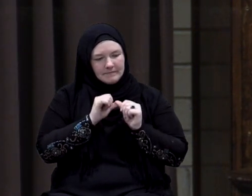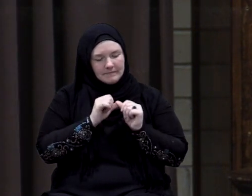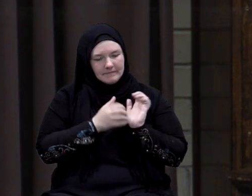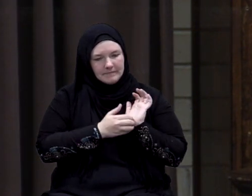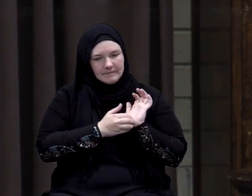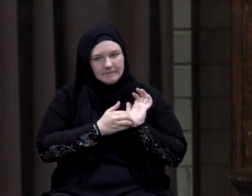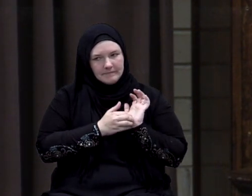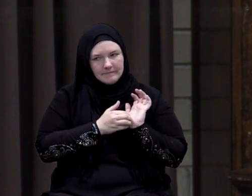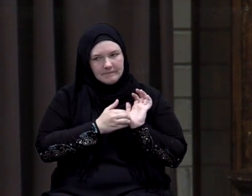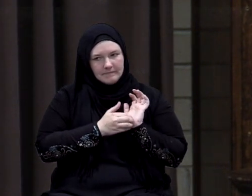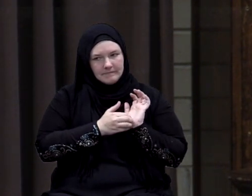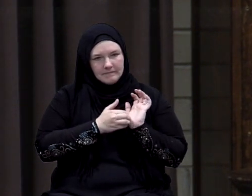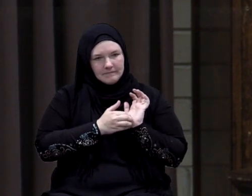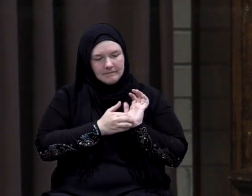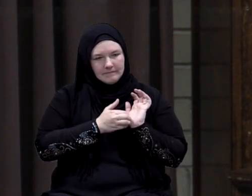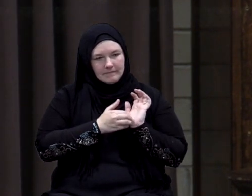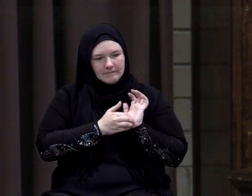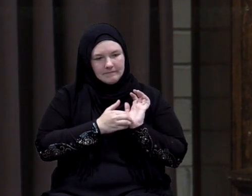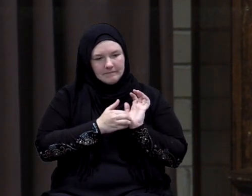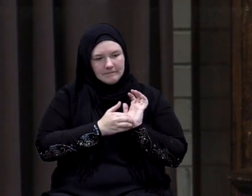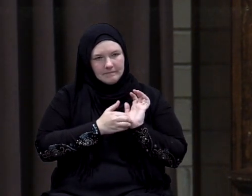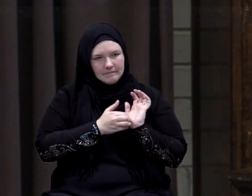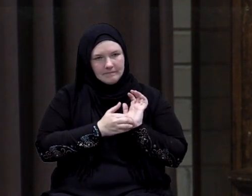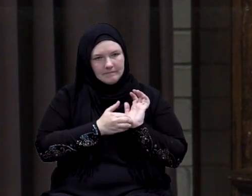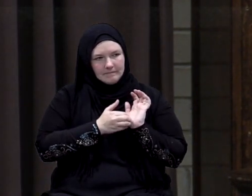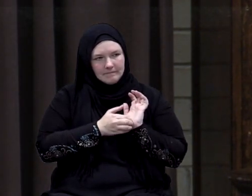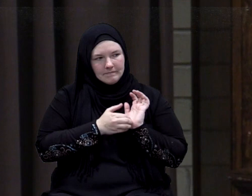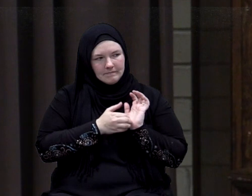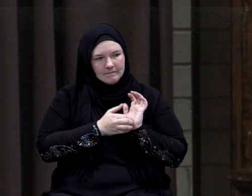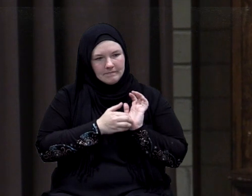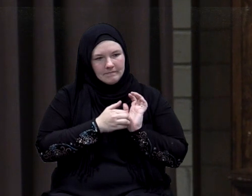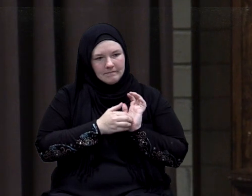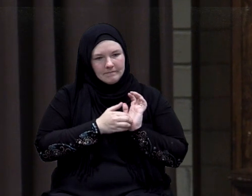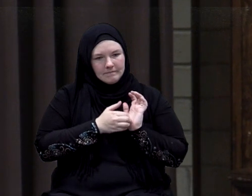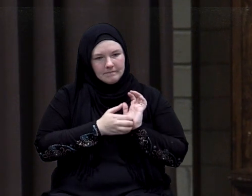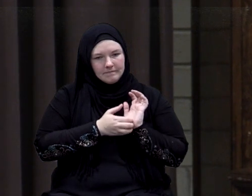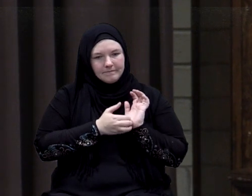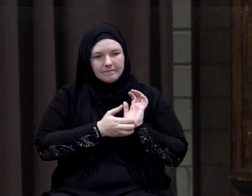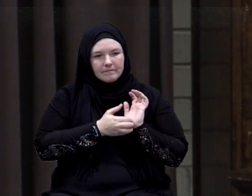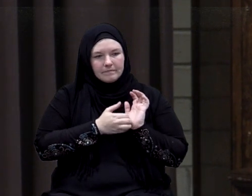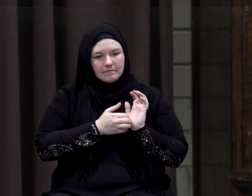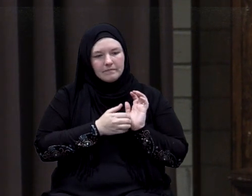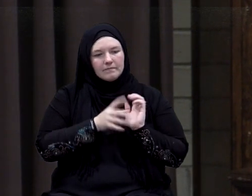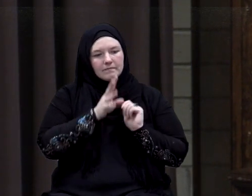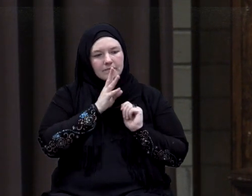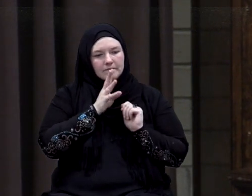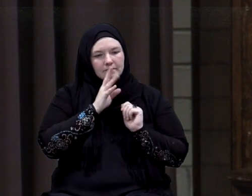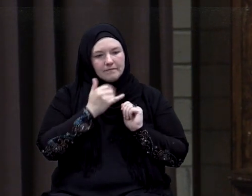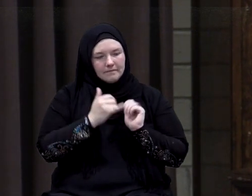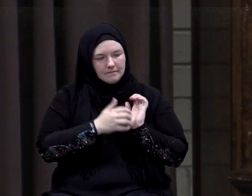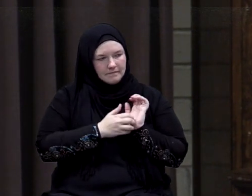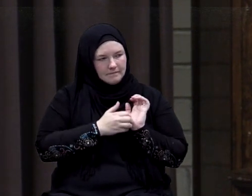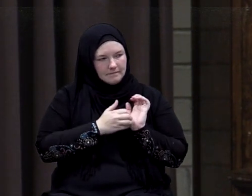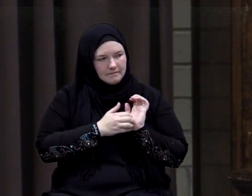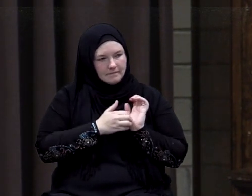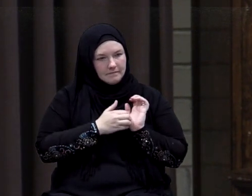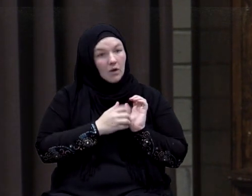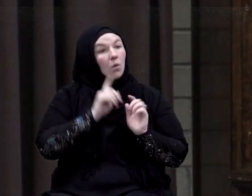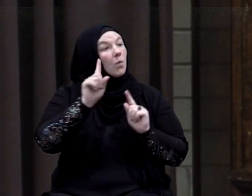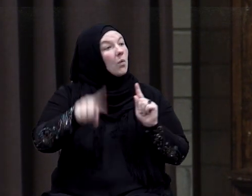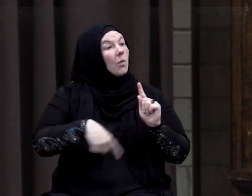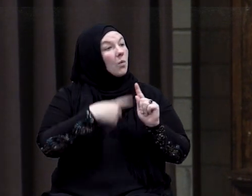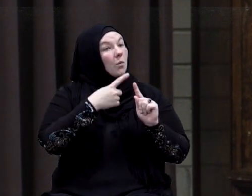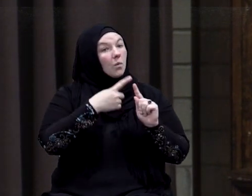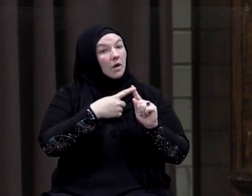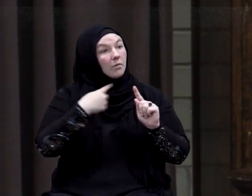الْكِتَابِ ويرسل الأخرى قضى عليها الموت ويرسل الأخرى إلى أجل مسمى. When we go